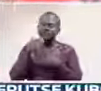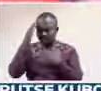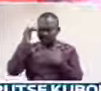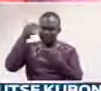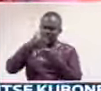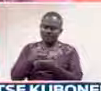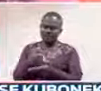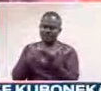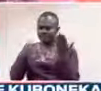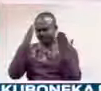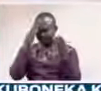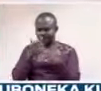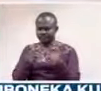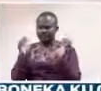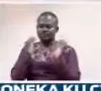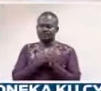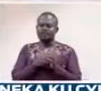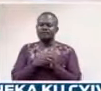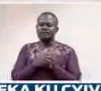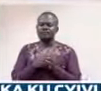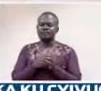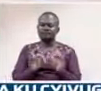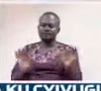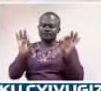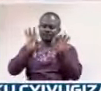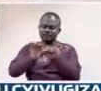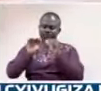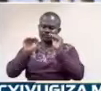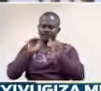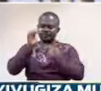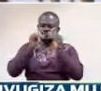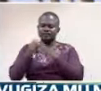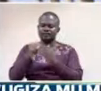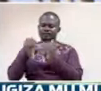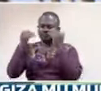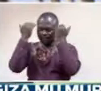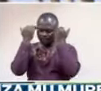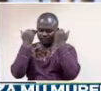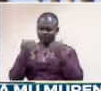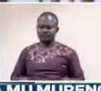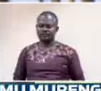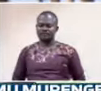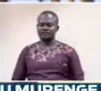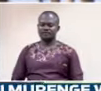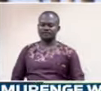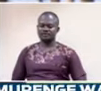kizagera bikamenyekana kandi abinangira bizaba ngombwa ko babibazwa n'inzego z'ubutabera. No kwicarana aya